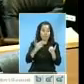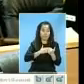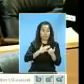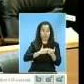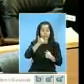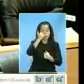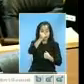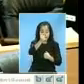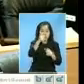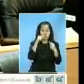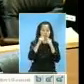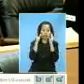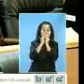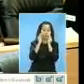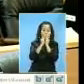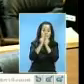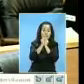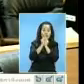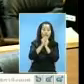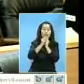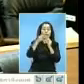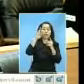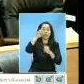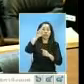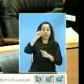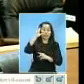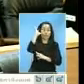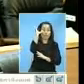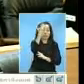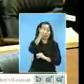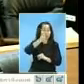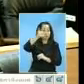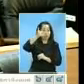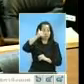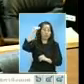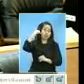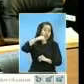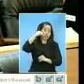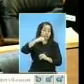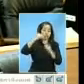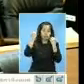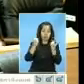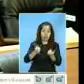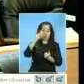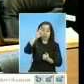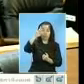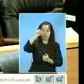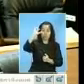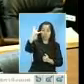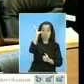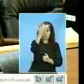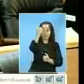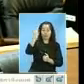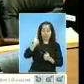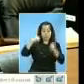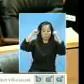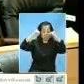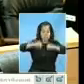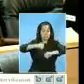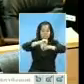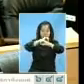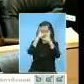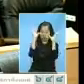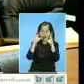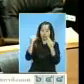ชุมสภาโลกหลายครั้งขณะนี้องค์การรัฐสภาโลกเขามีมติชัดเจนนะครับให้ทุกประเท